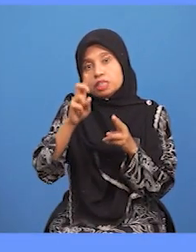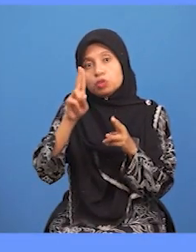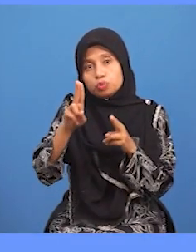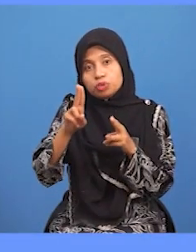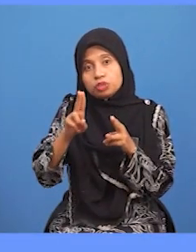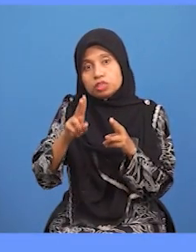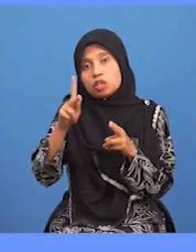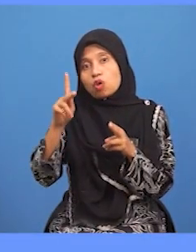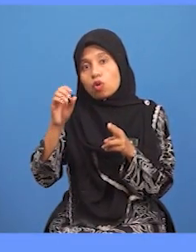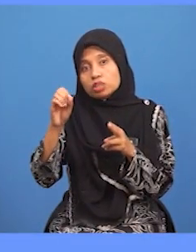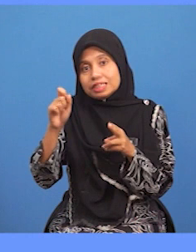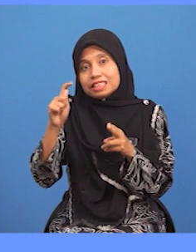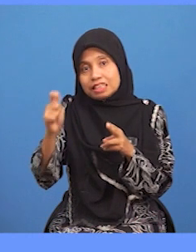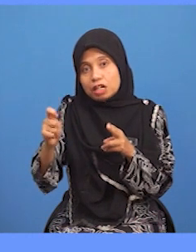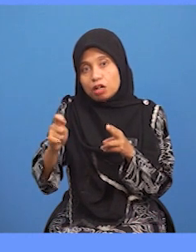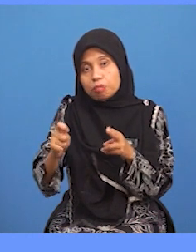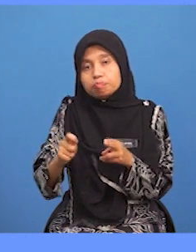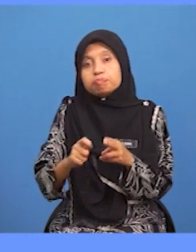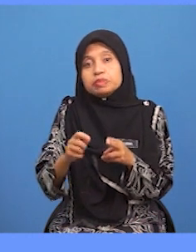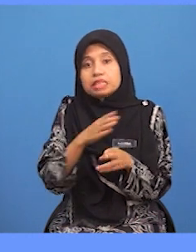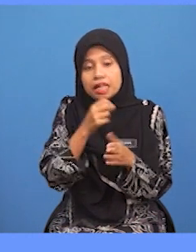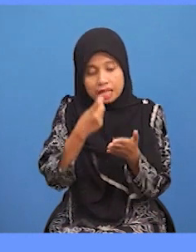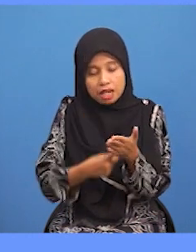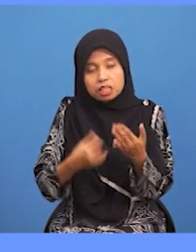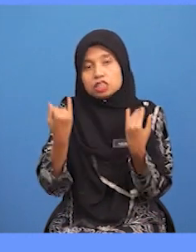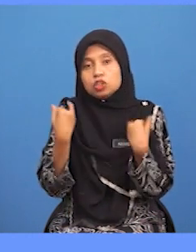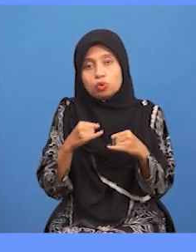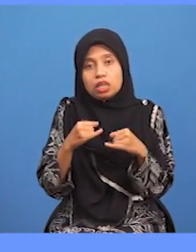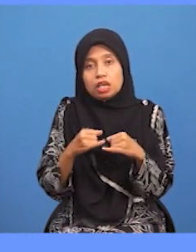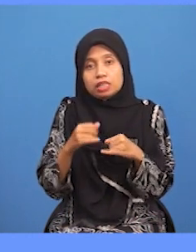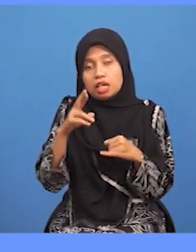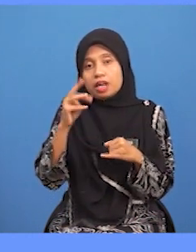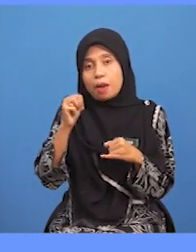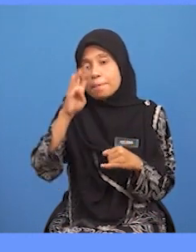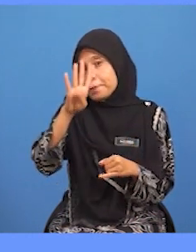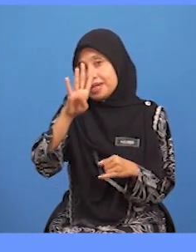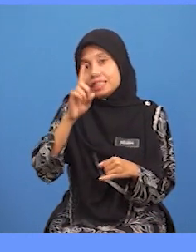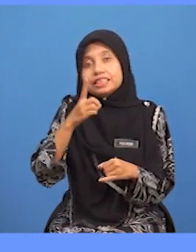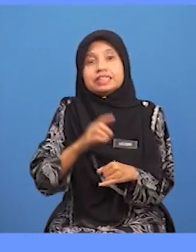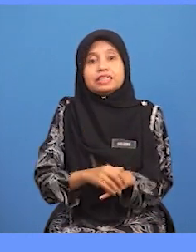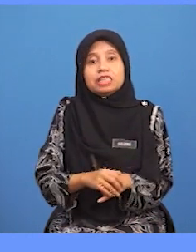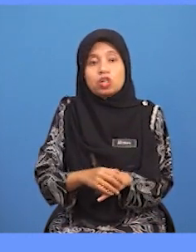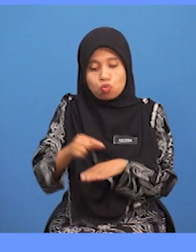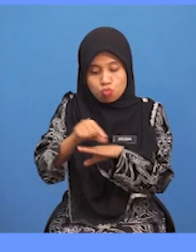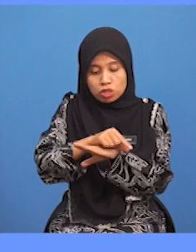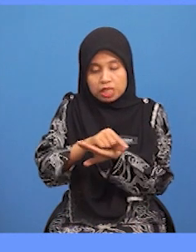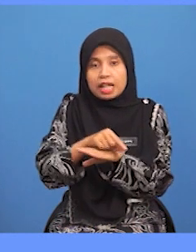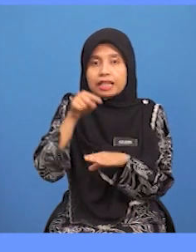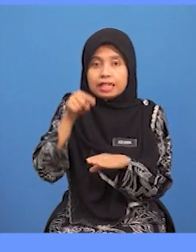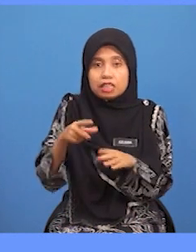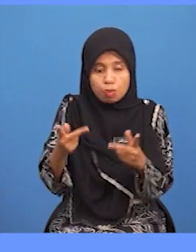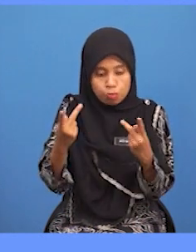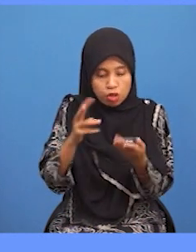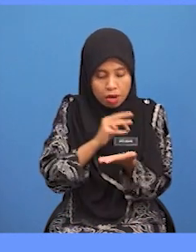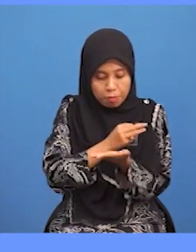RM2, kos tetap RM35,000 dan harga jualan seunit RM4. Dengan menggunakan rumus titik